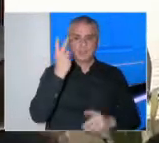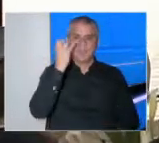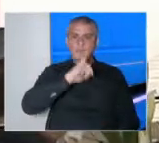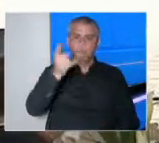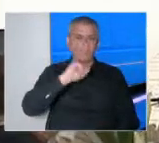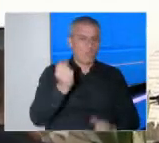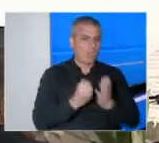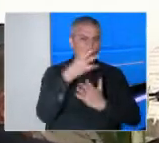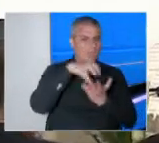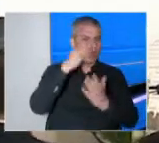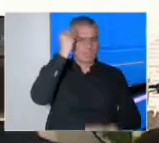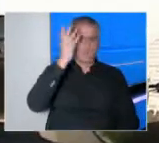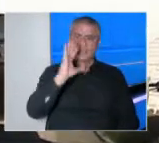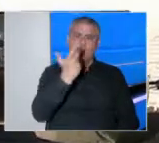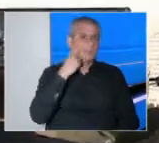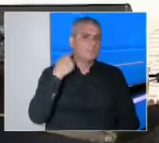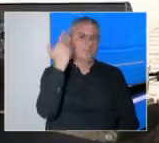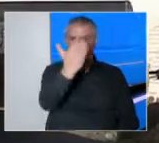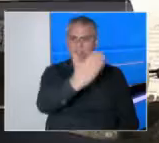שם, אנחנו בקטן דאבלה?